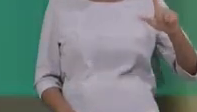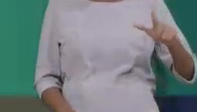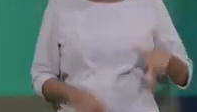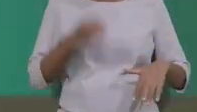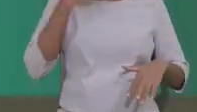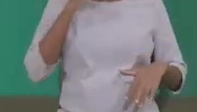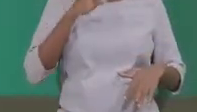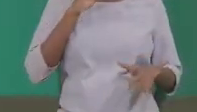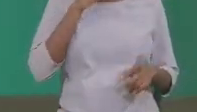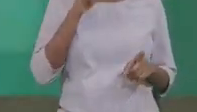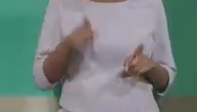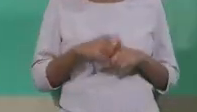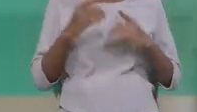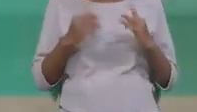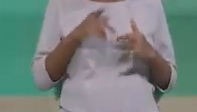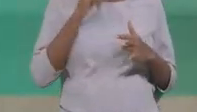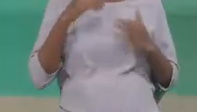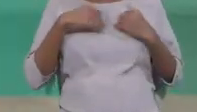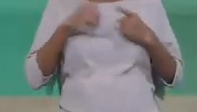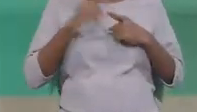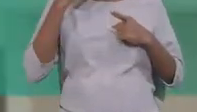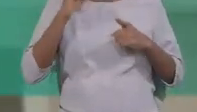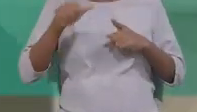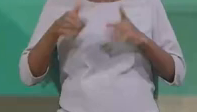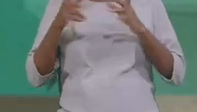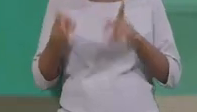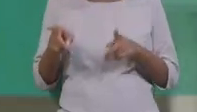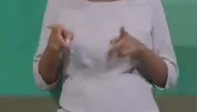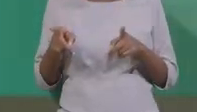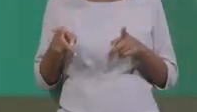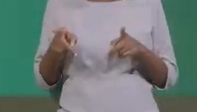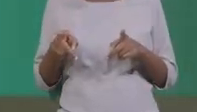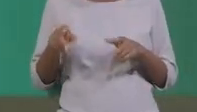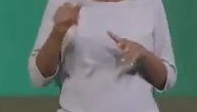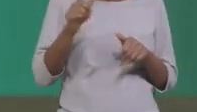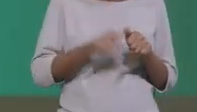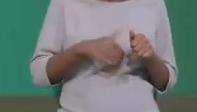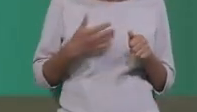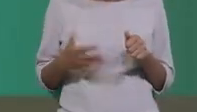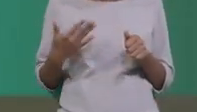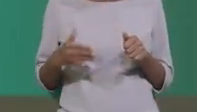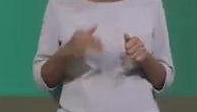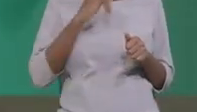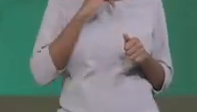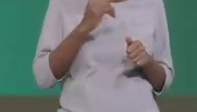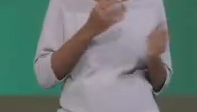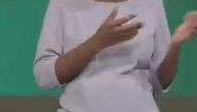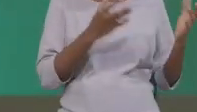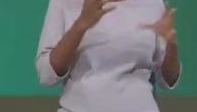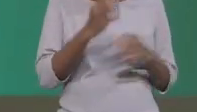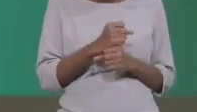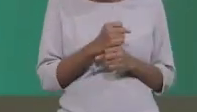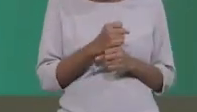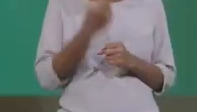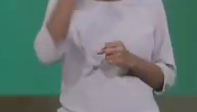Rachel a envié sa sœur. Tu n'as pas besoin d'envier quelqu'un d'autre. Tout vient de